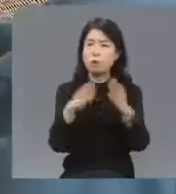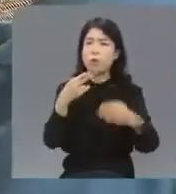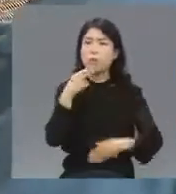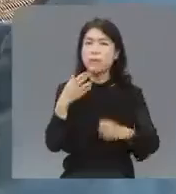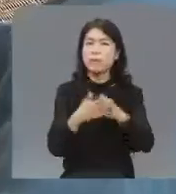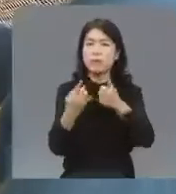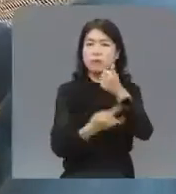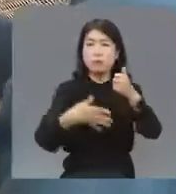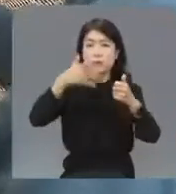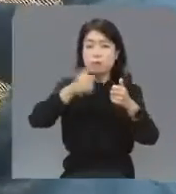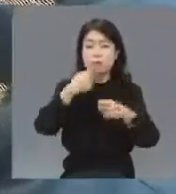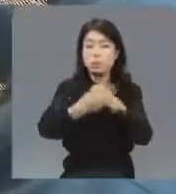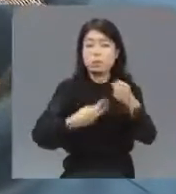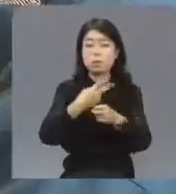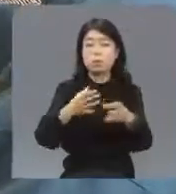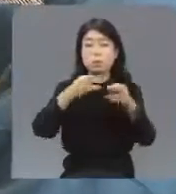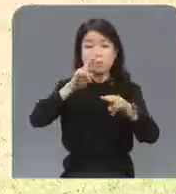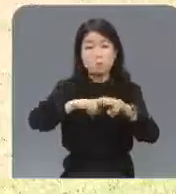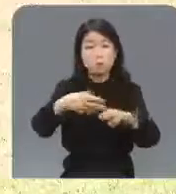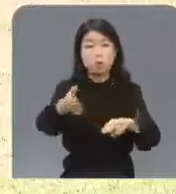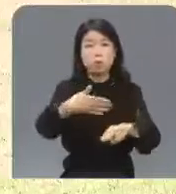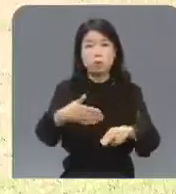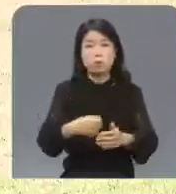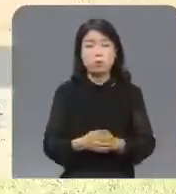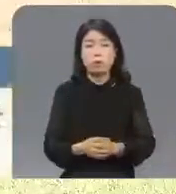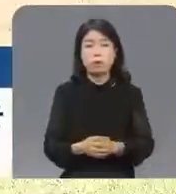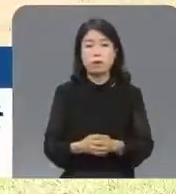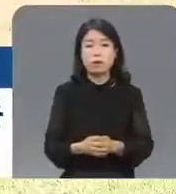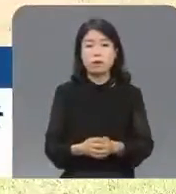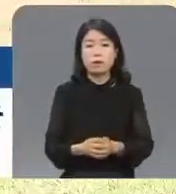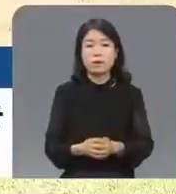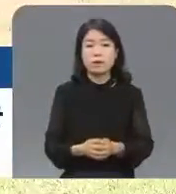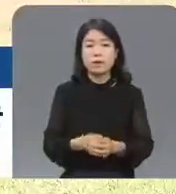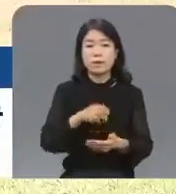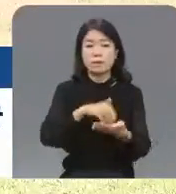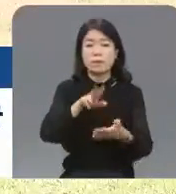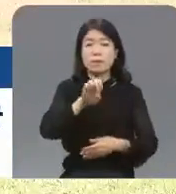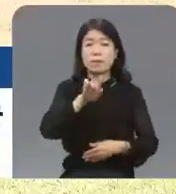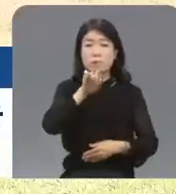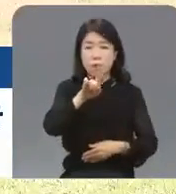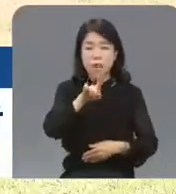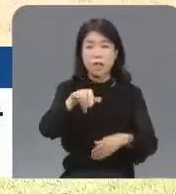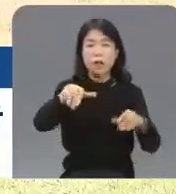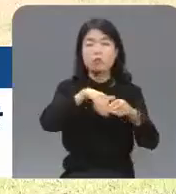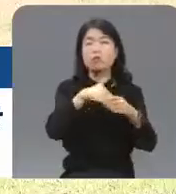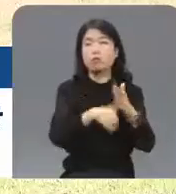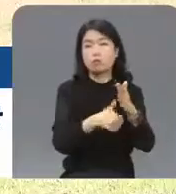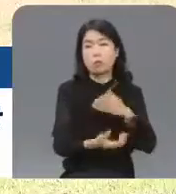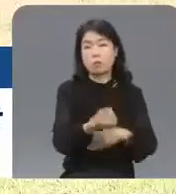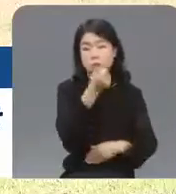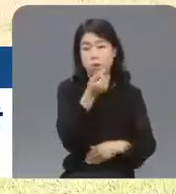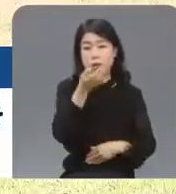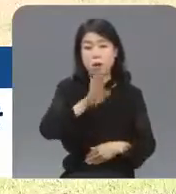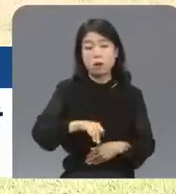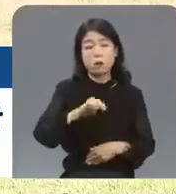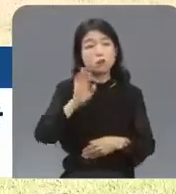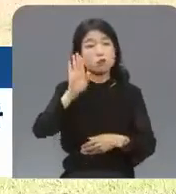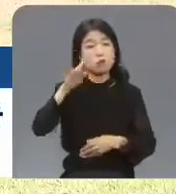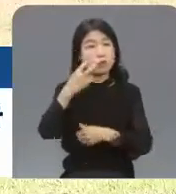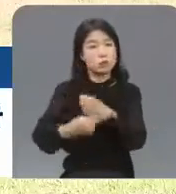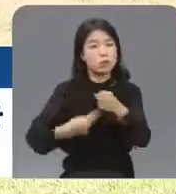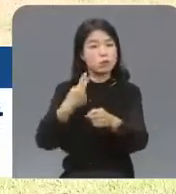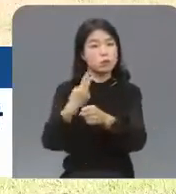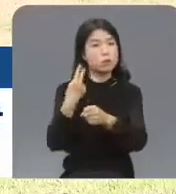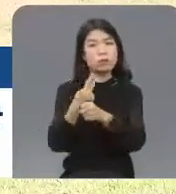보니 위원장은 2년째 공석입니다. 31개의 목포시 문화유산을 갖고 있어요. 그런데 그들로부터 한